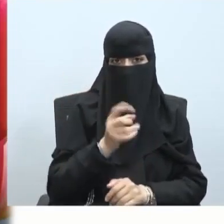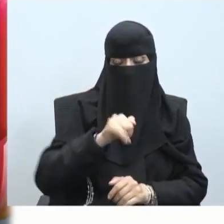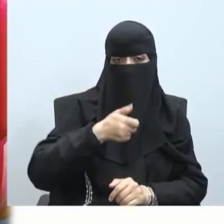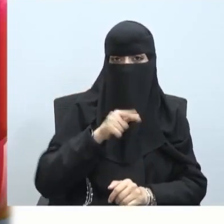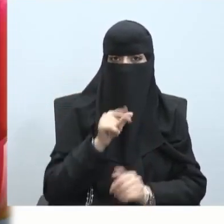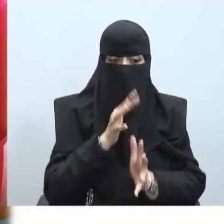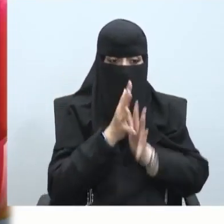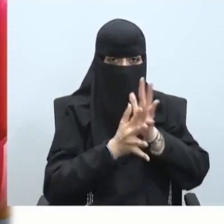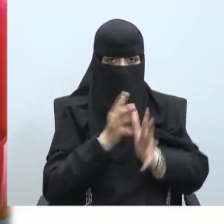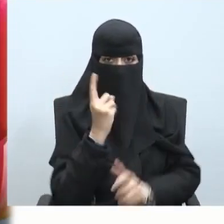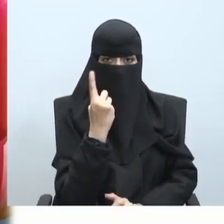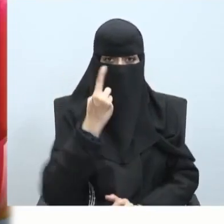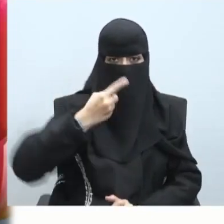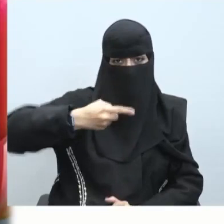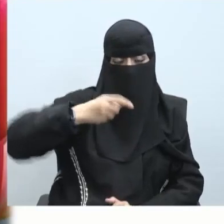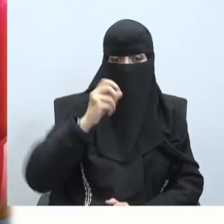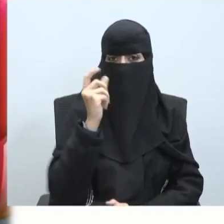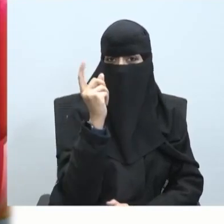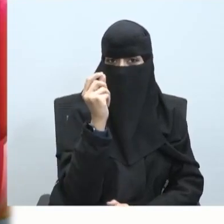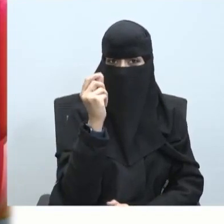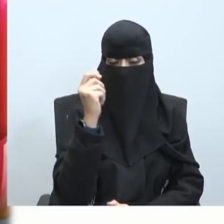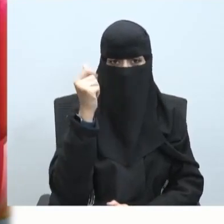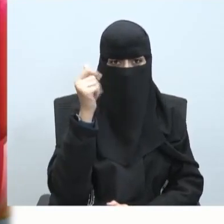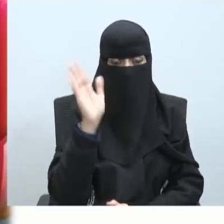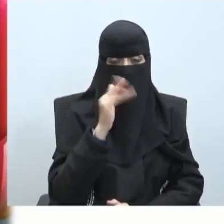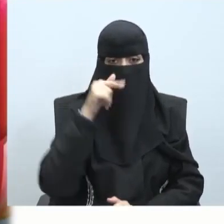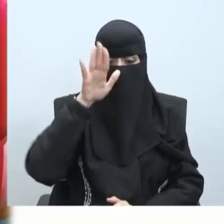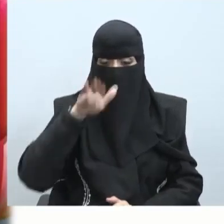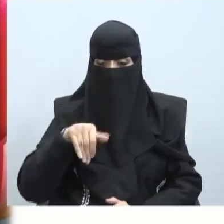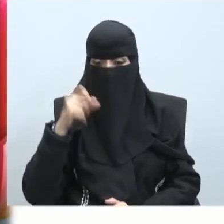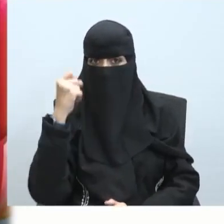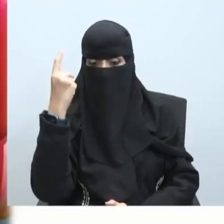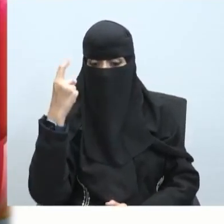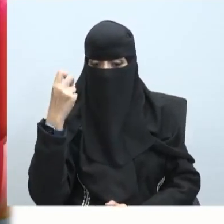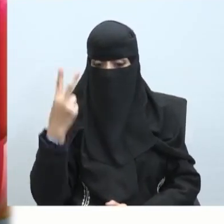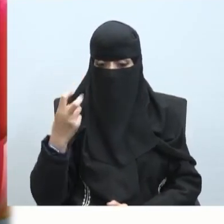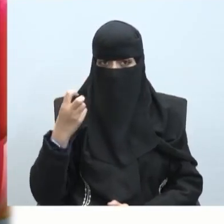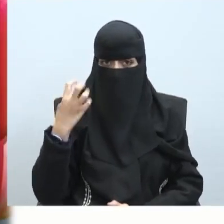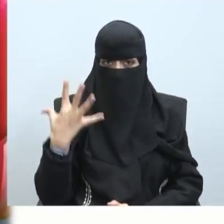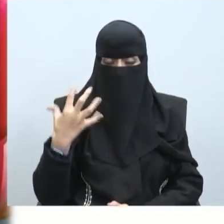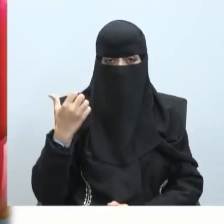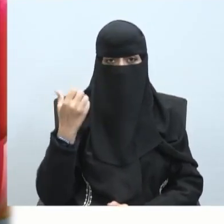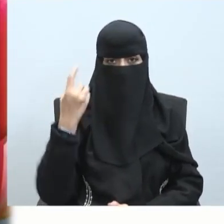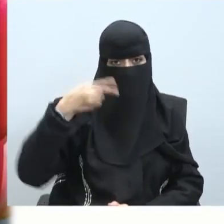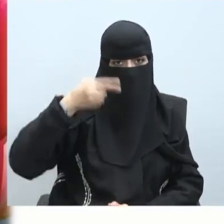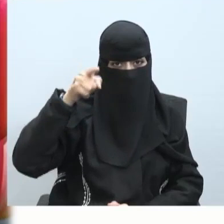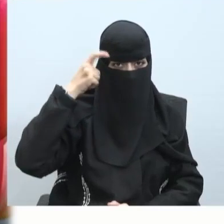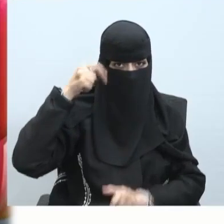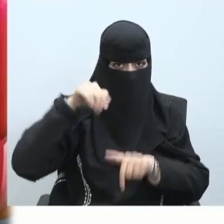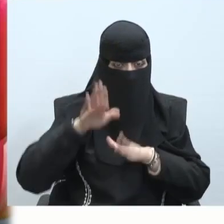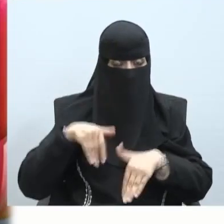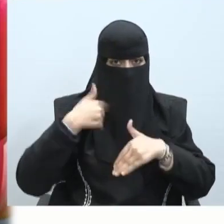عشره ريالات اذا هذه المفردات ابنائي بناتي باذن الله في ثنايا دروس هذا الفصل سنتعرف عليها